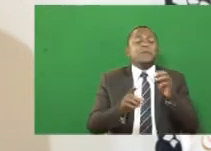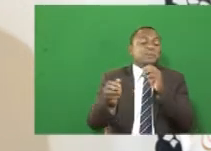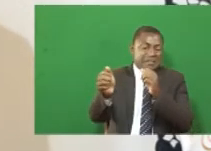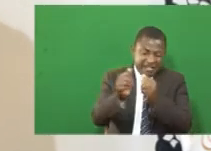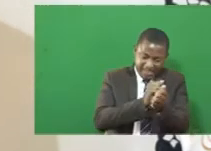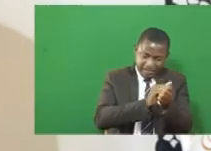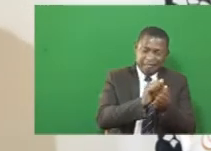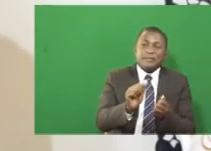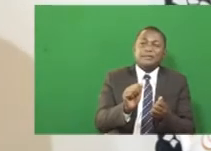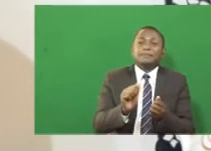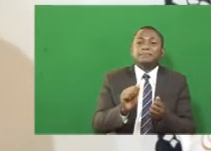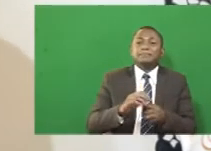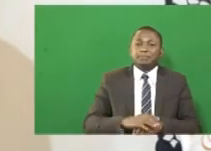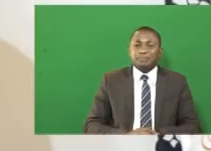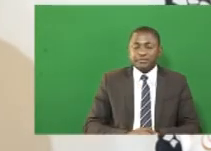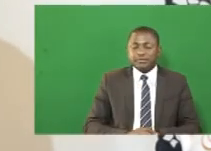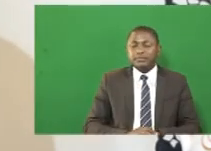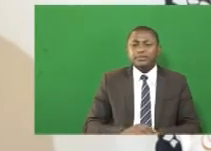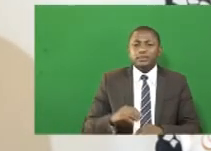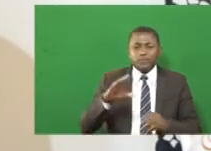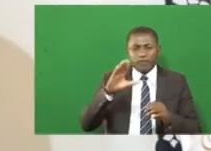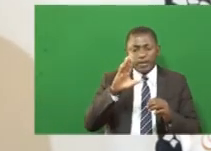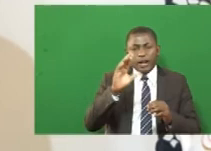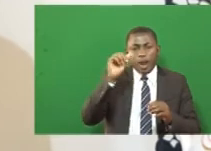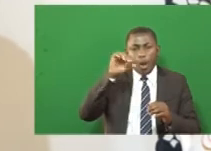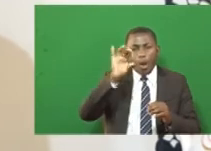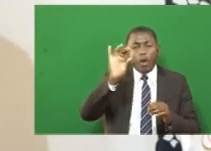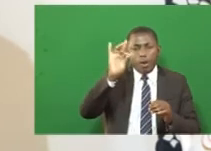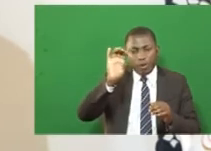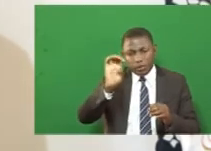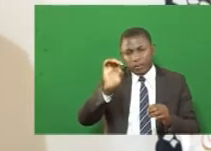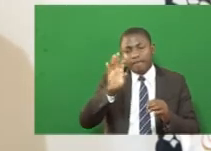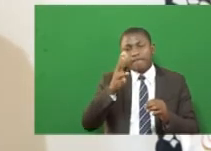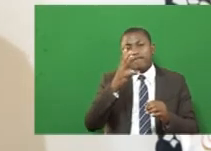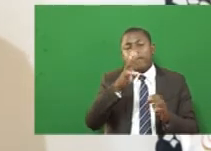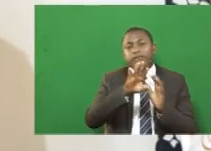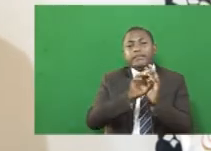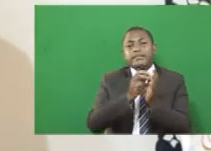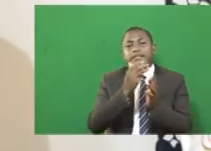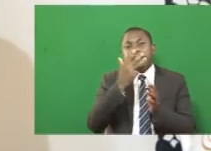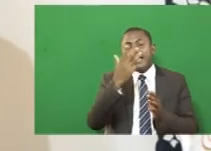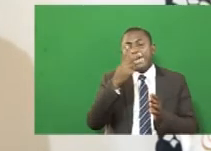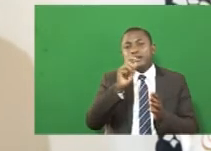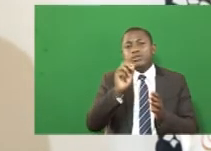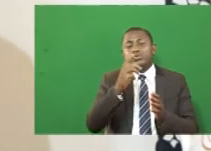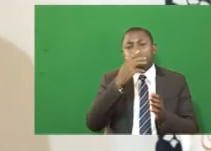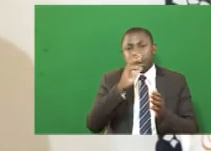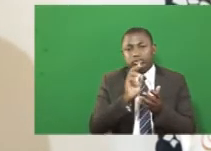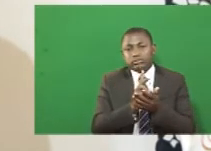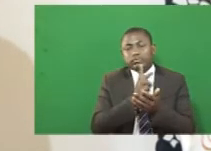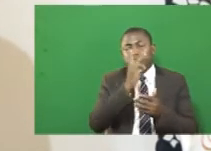Ande ipambere kuna Luka chapter 4. Luke chapter 4. Verse ya 9 kuenda patukofu. Verse 9